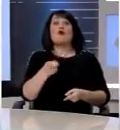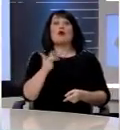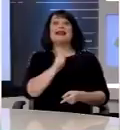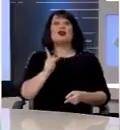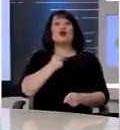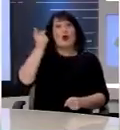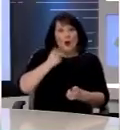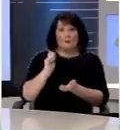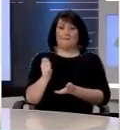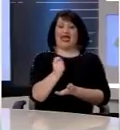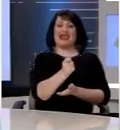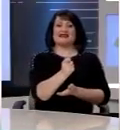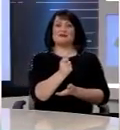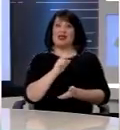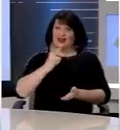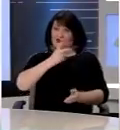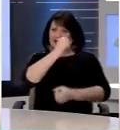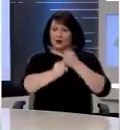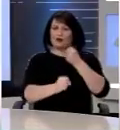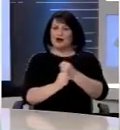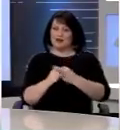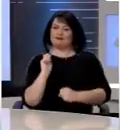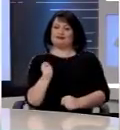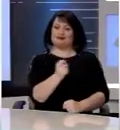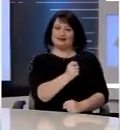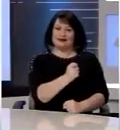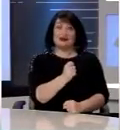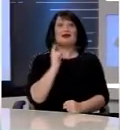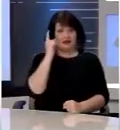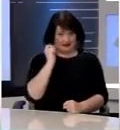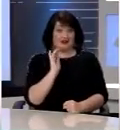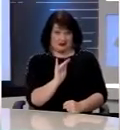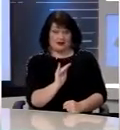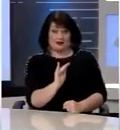κοινωνικό μέρισμα για δεύτερη συνεχόμενη χρονιά, αλλά ξέρετε κάτι,